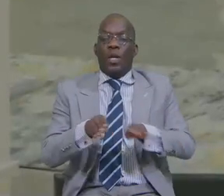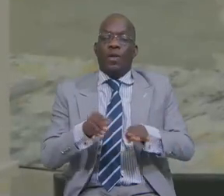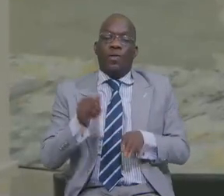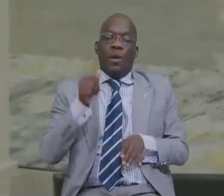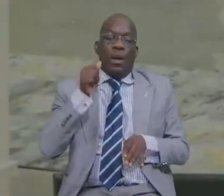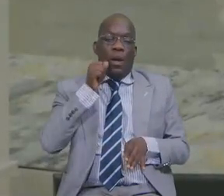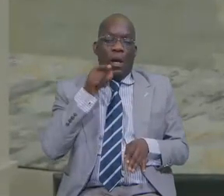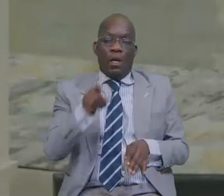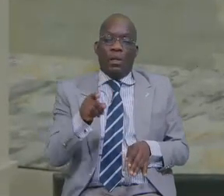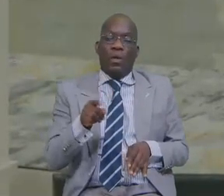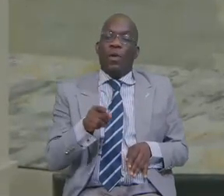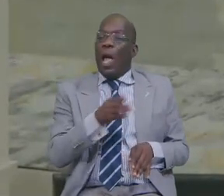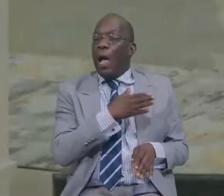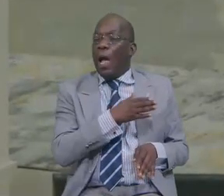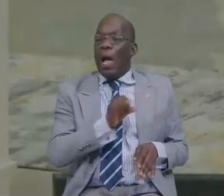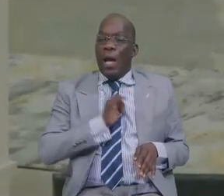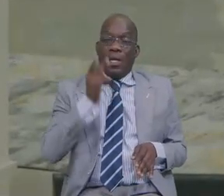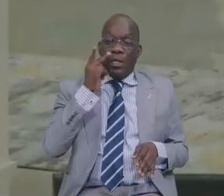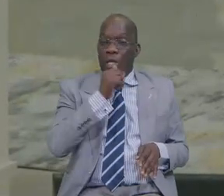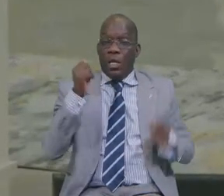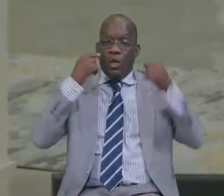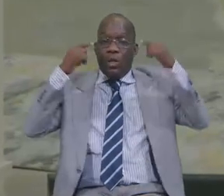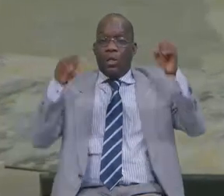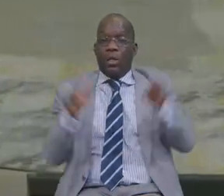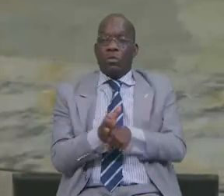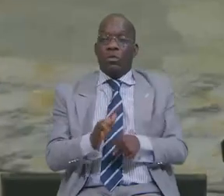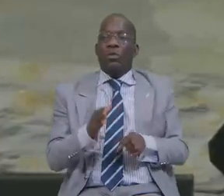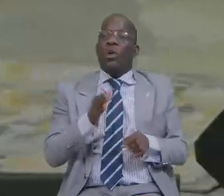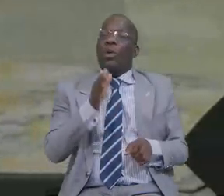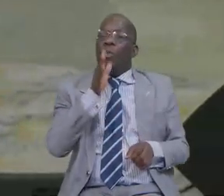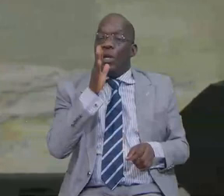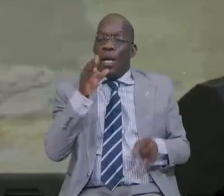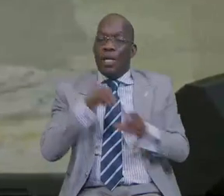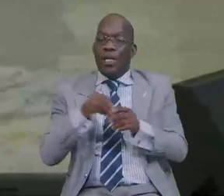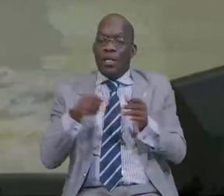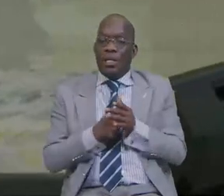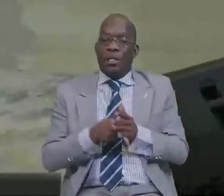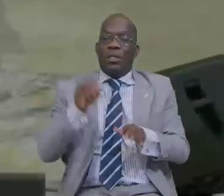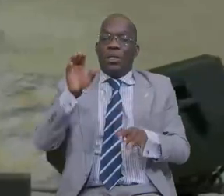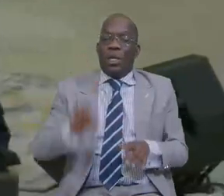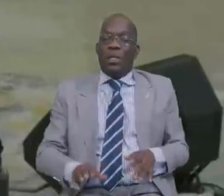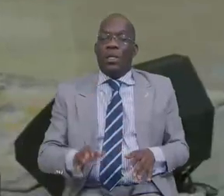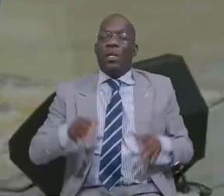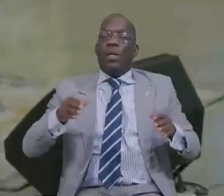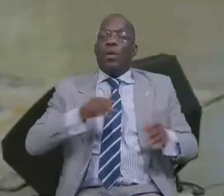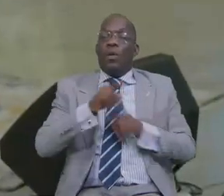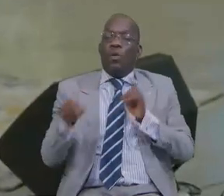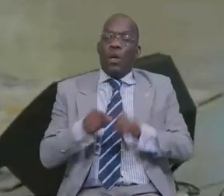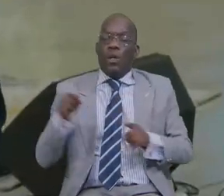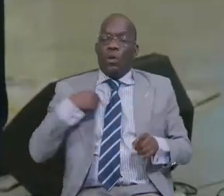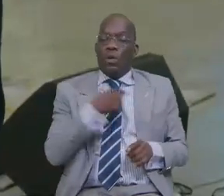comporte, je vois une mère qui va réussir en cet enfant. Quand nous disons que les